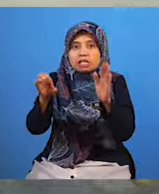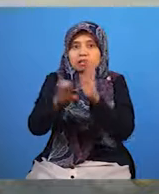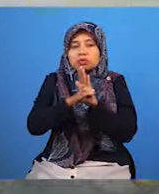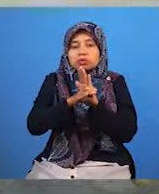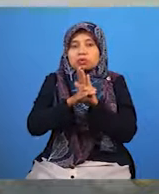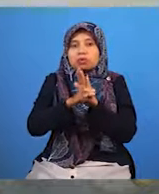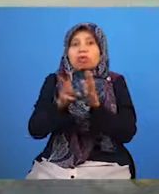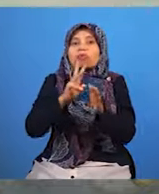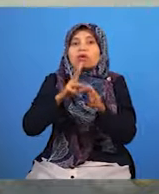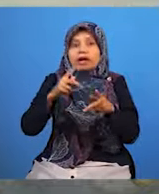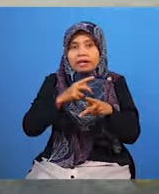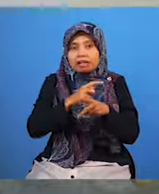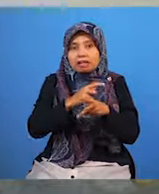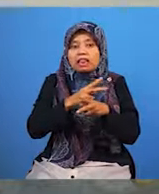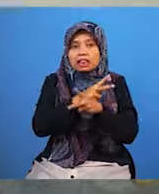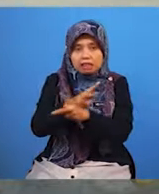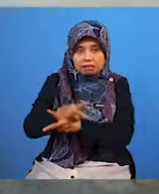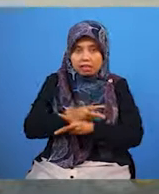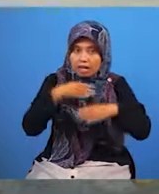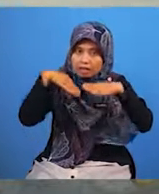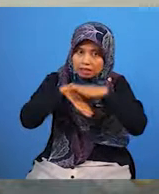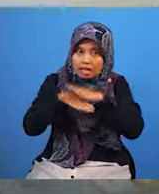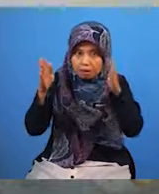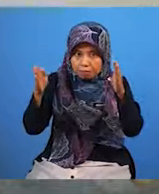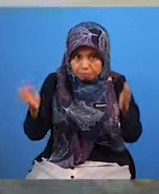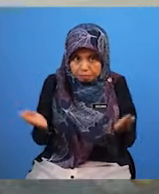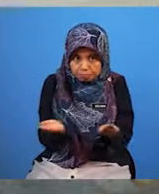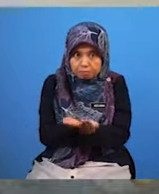air ternakan di dalam sistem tangki.